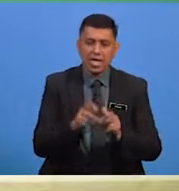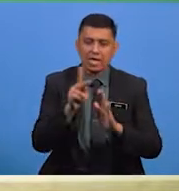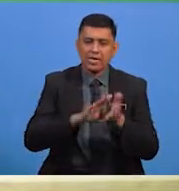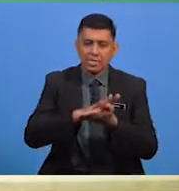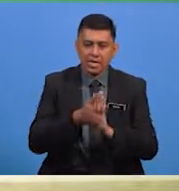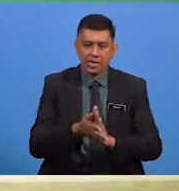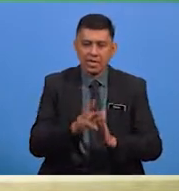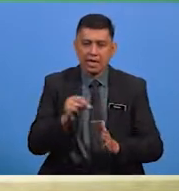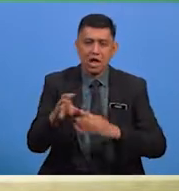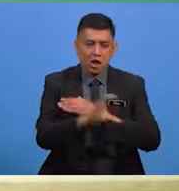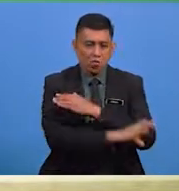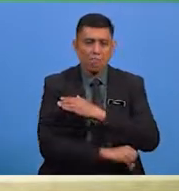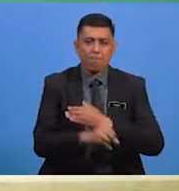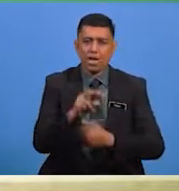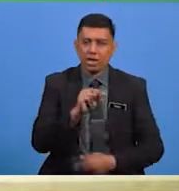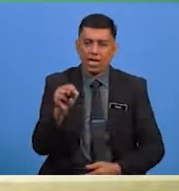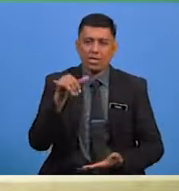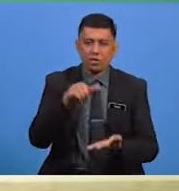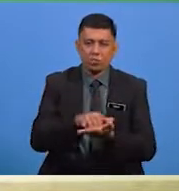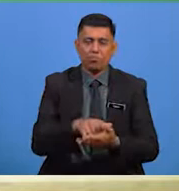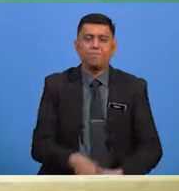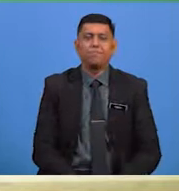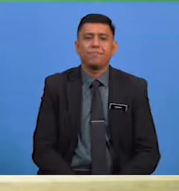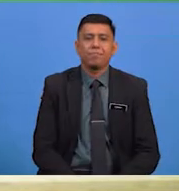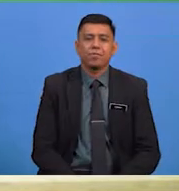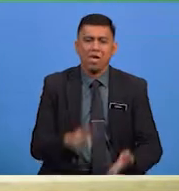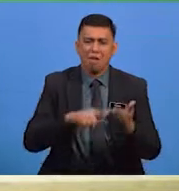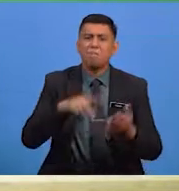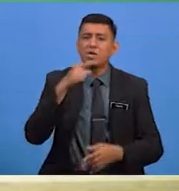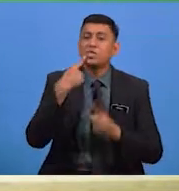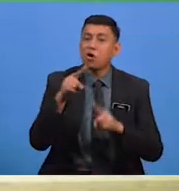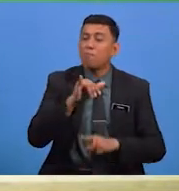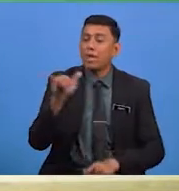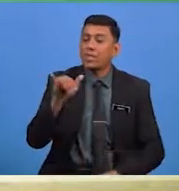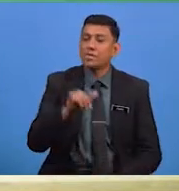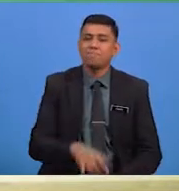kejadian rompakan itu. Apa jawapannya?